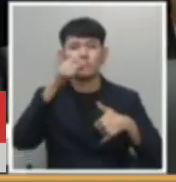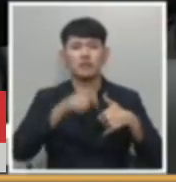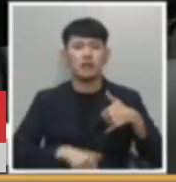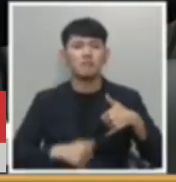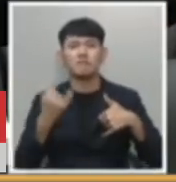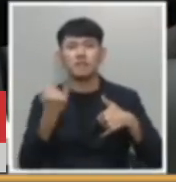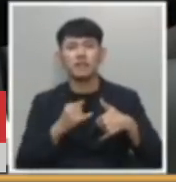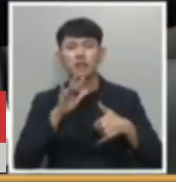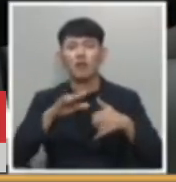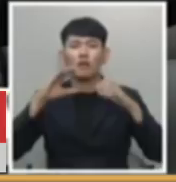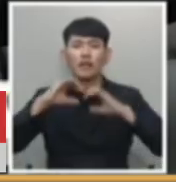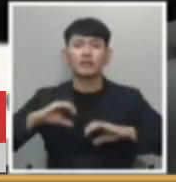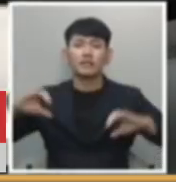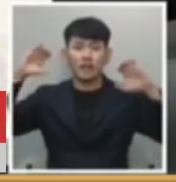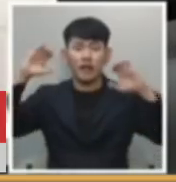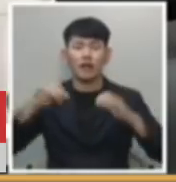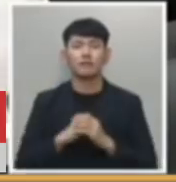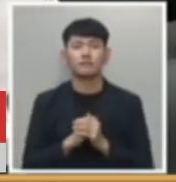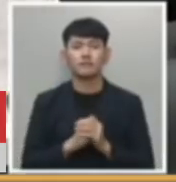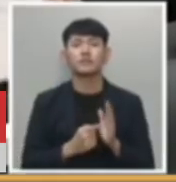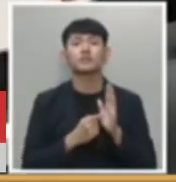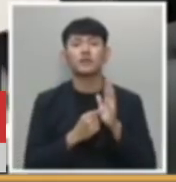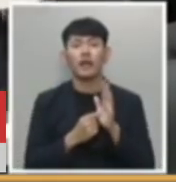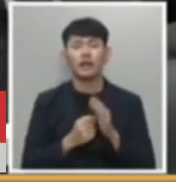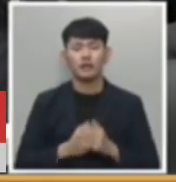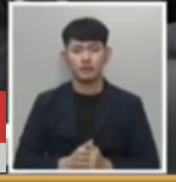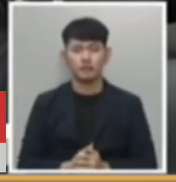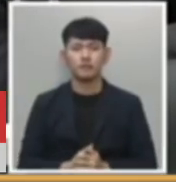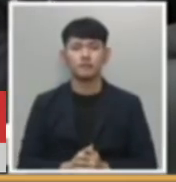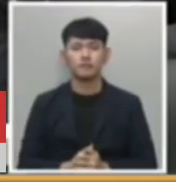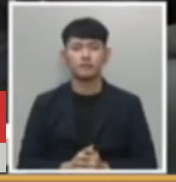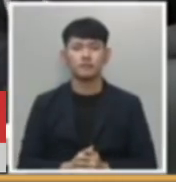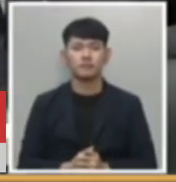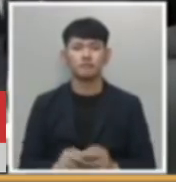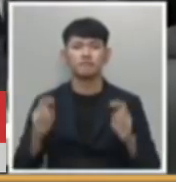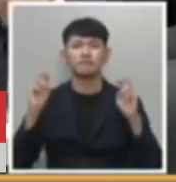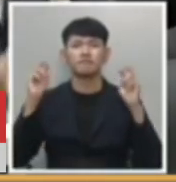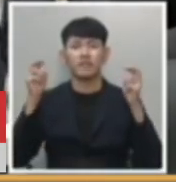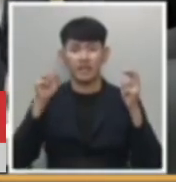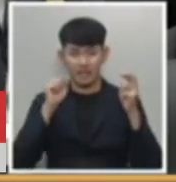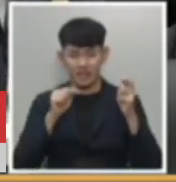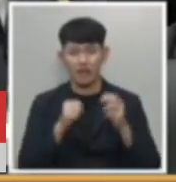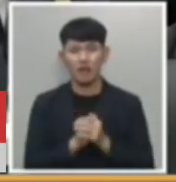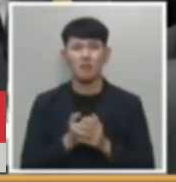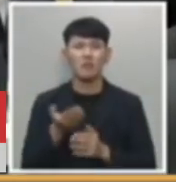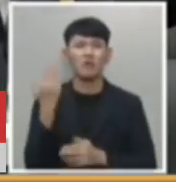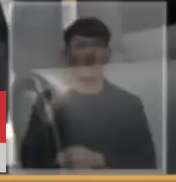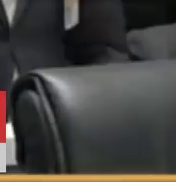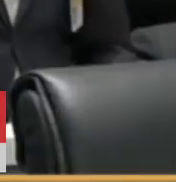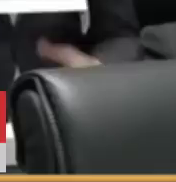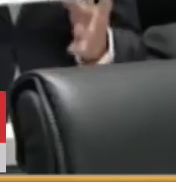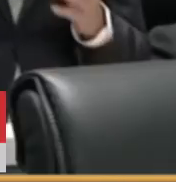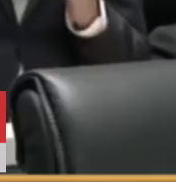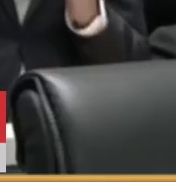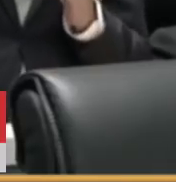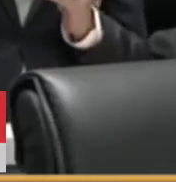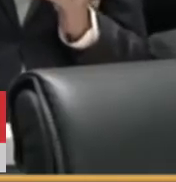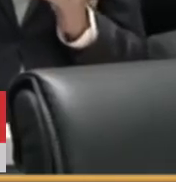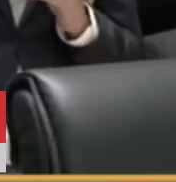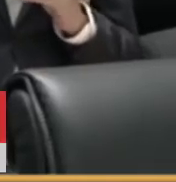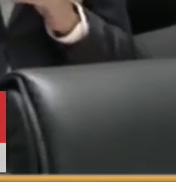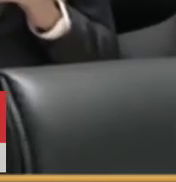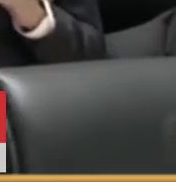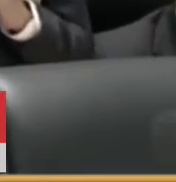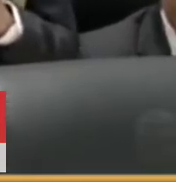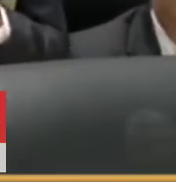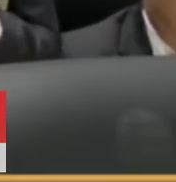การผมยกตัวอย่างครับท่านประธานครับเรื่องนี้สภาก็เคยพิจารณาไปแล้วครับไอ้เรื่องรถไฟฟ้า